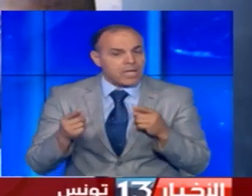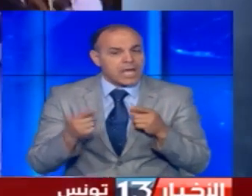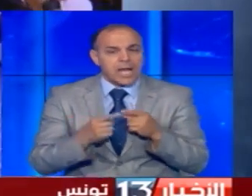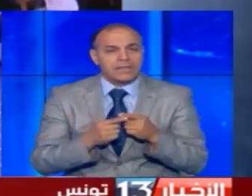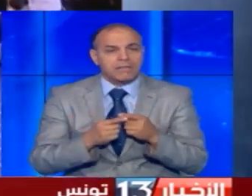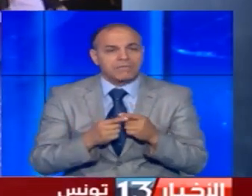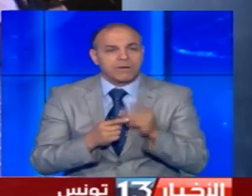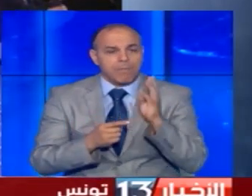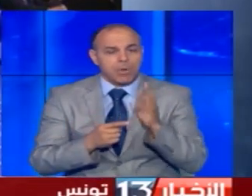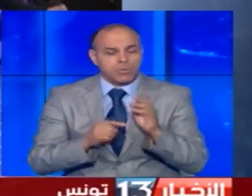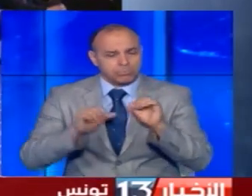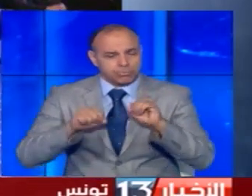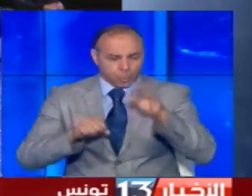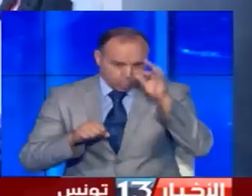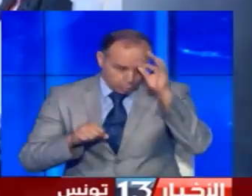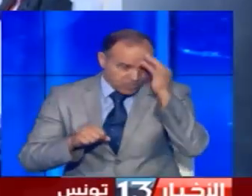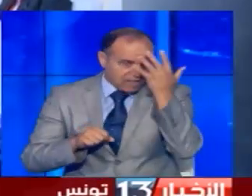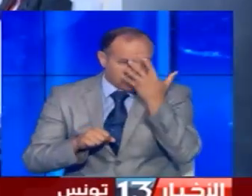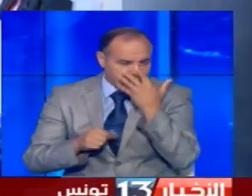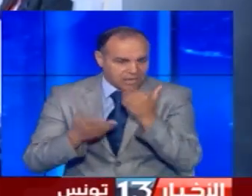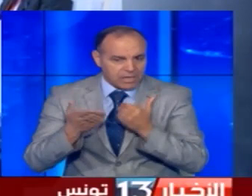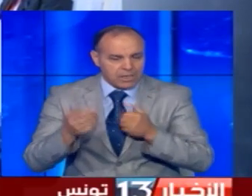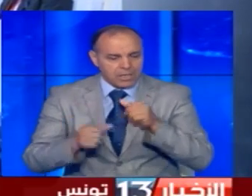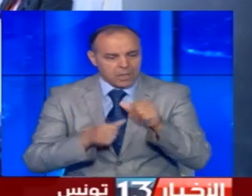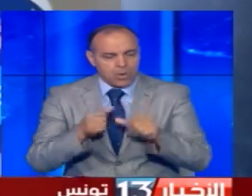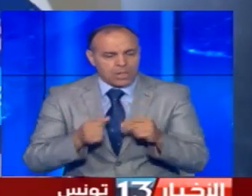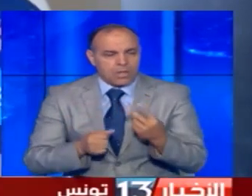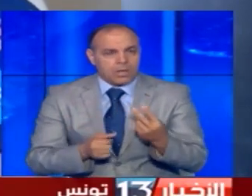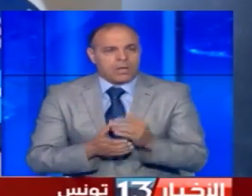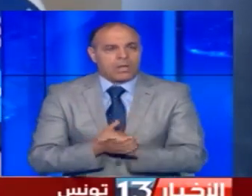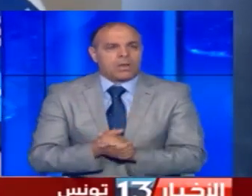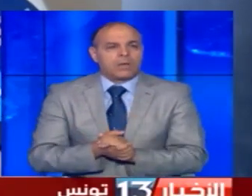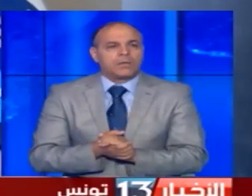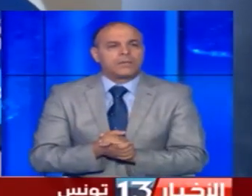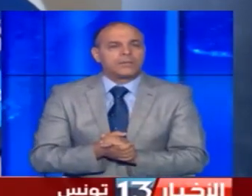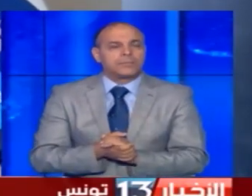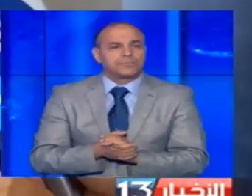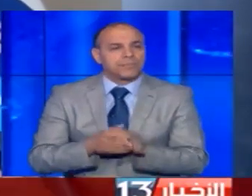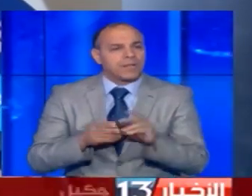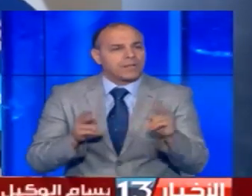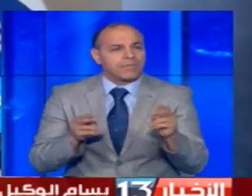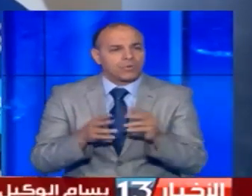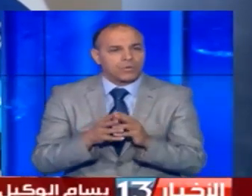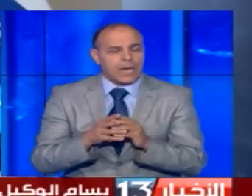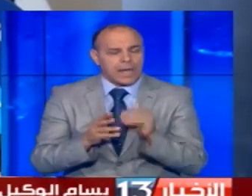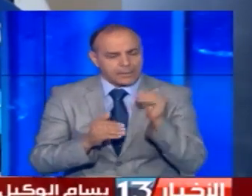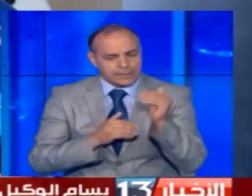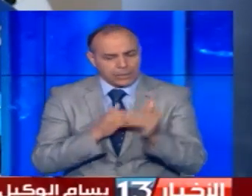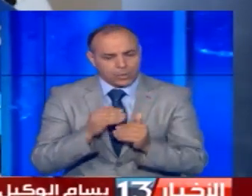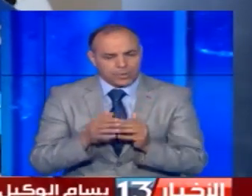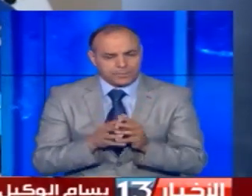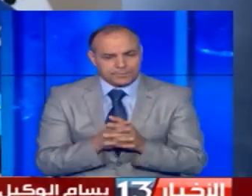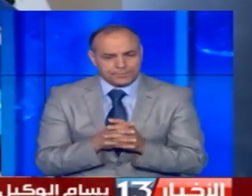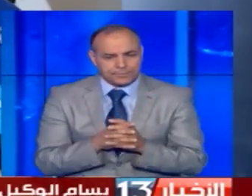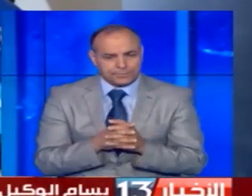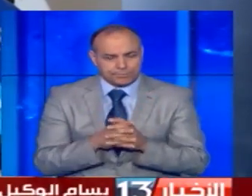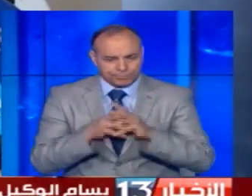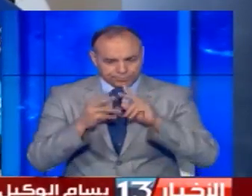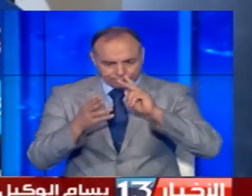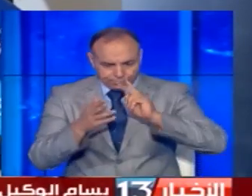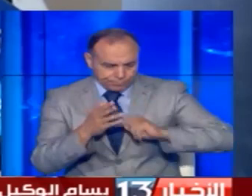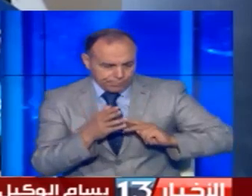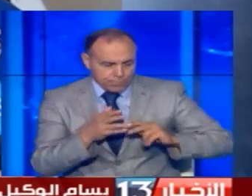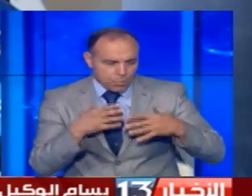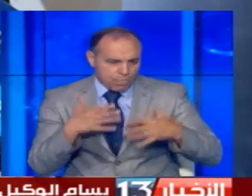منتدى التمكين التونسي الافريقي في دورته الثانيه التطوير الاتفاقيات اللي